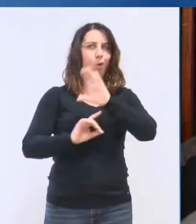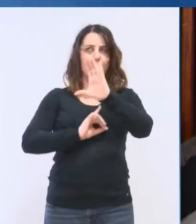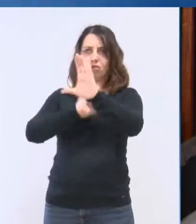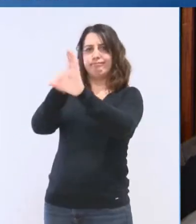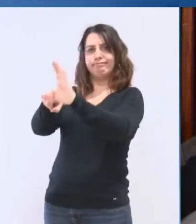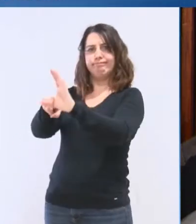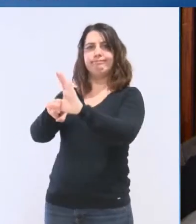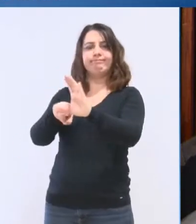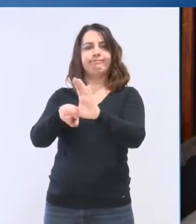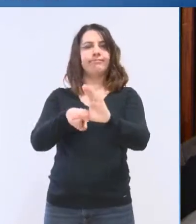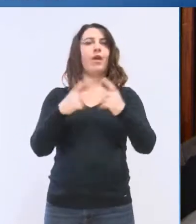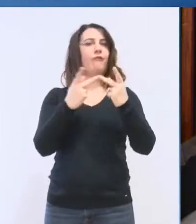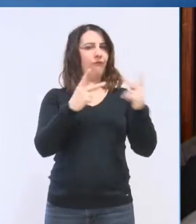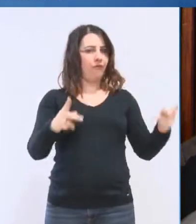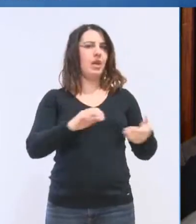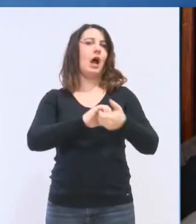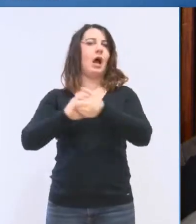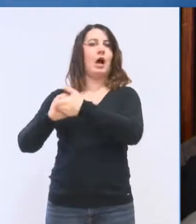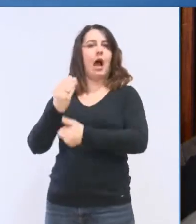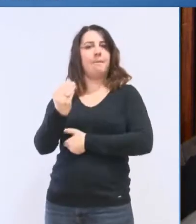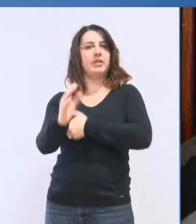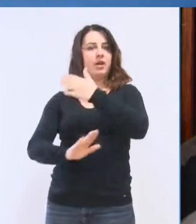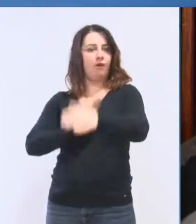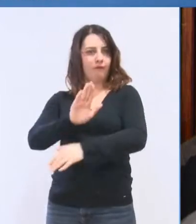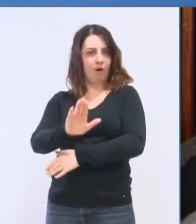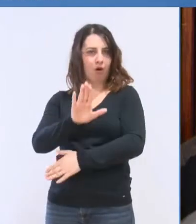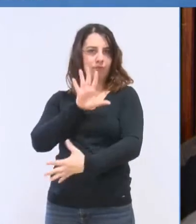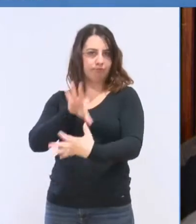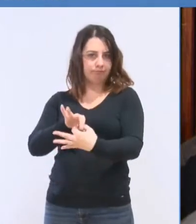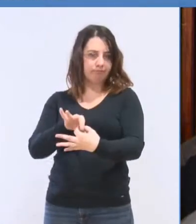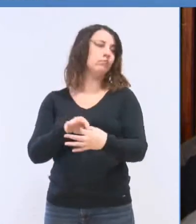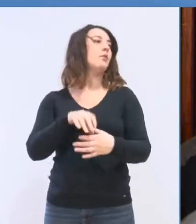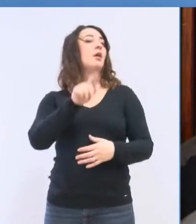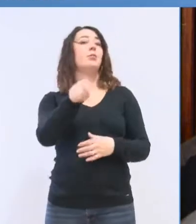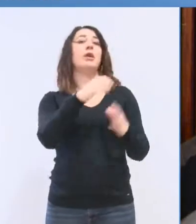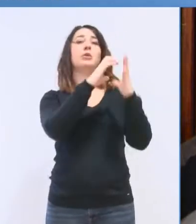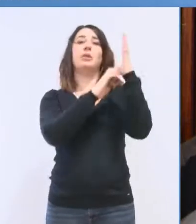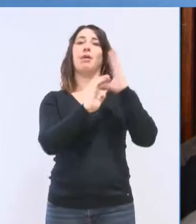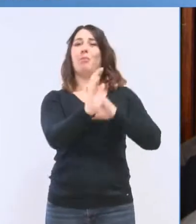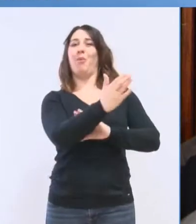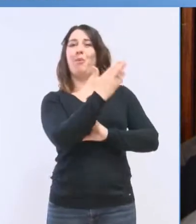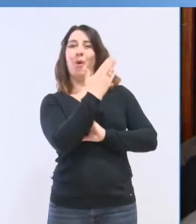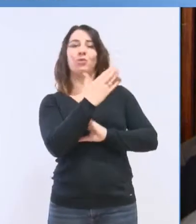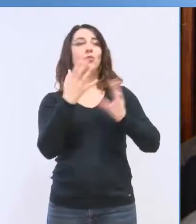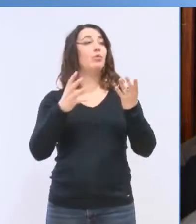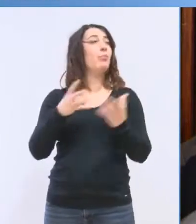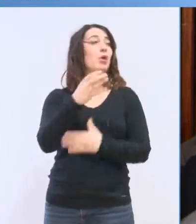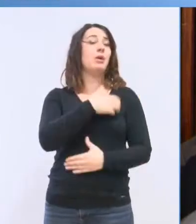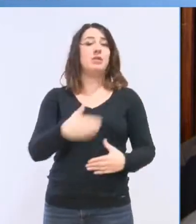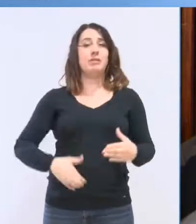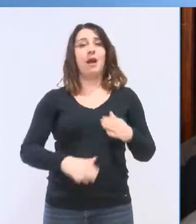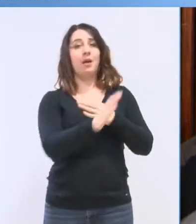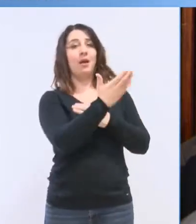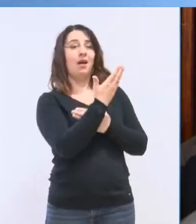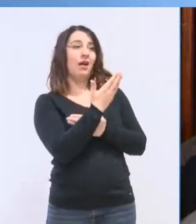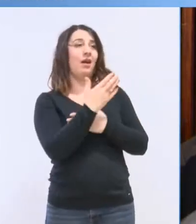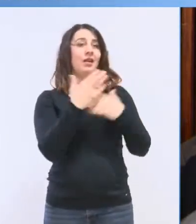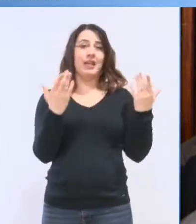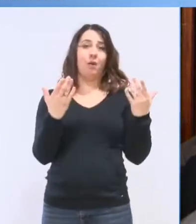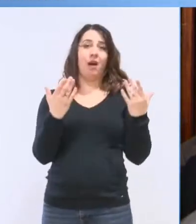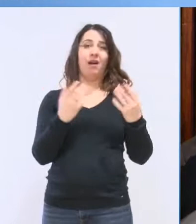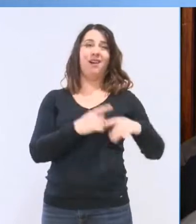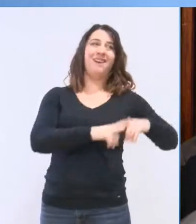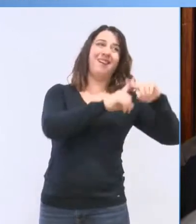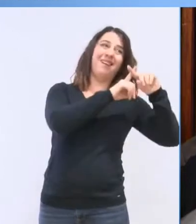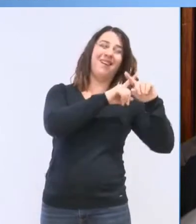enfants. Cela dit, quand on présente une délibération, il y a toujours, ou un projet municipal, il y a toujours un côté pile et un côté